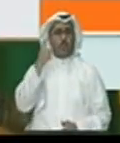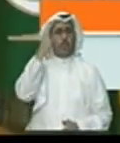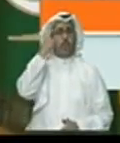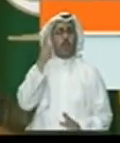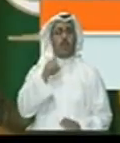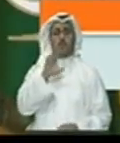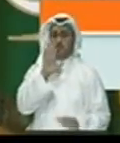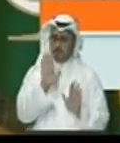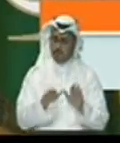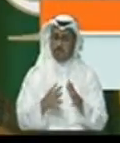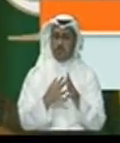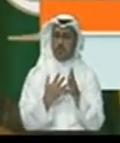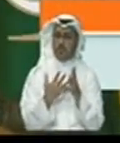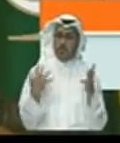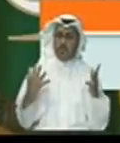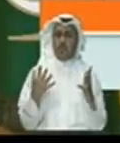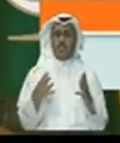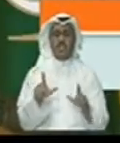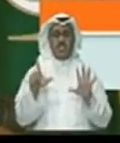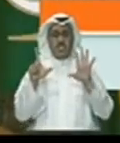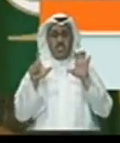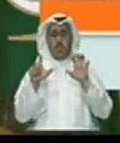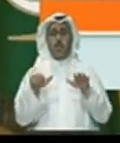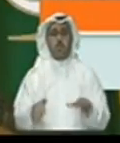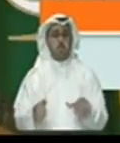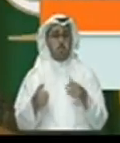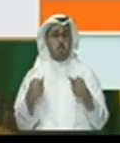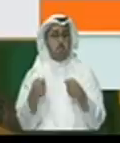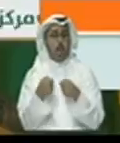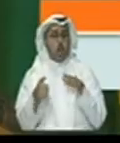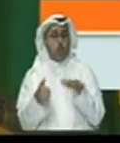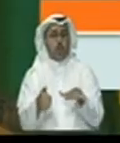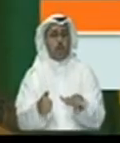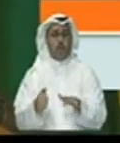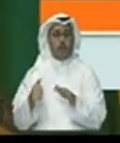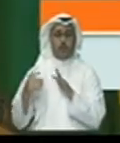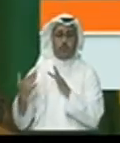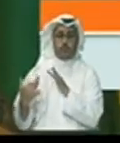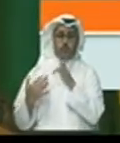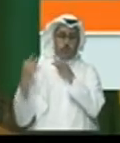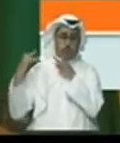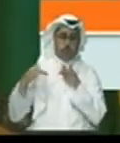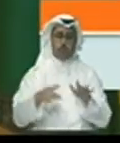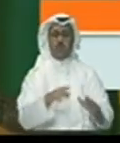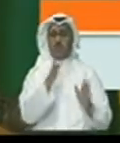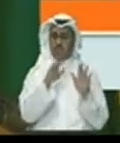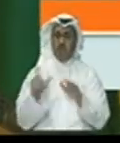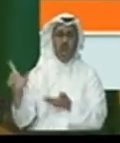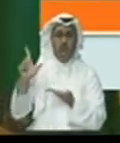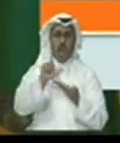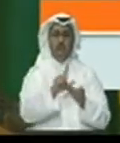أن هنالك أكثر من 70 مليون لاجئ ونازح يعيشون